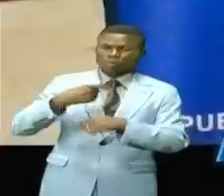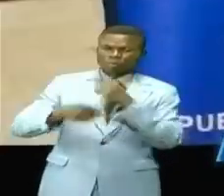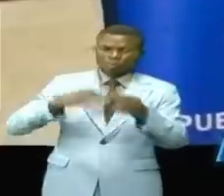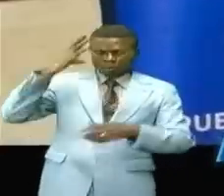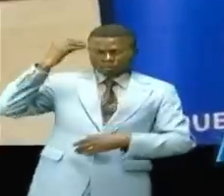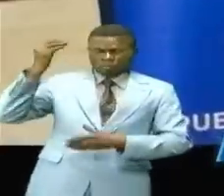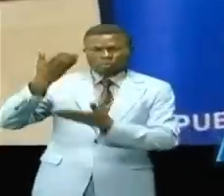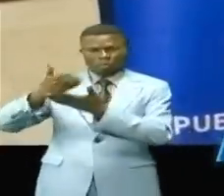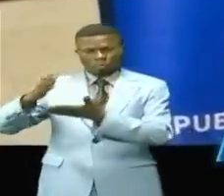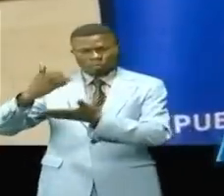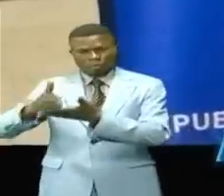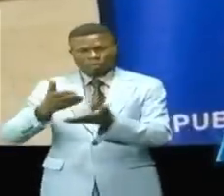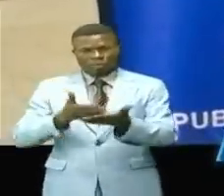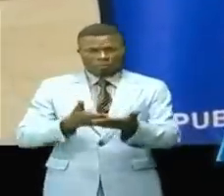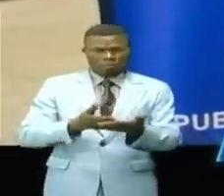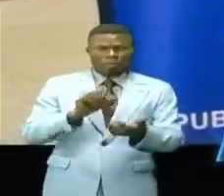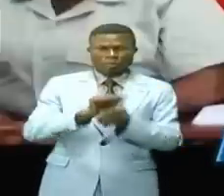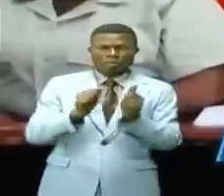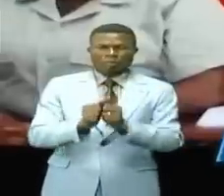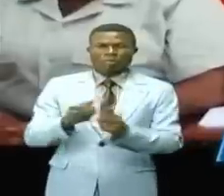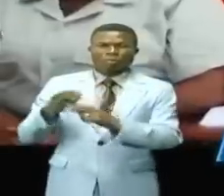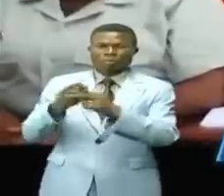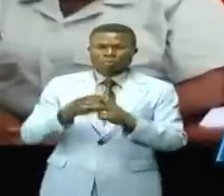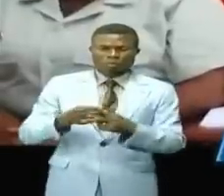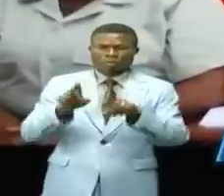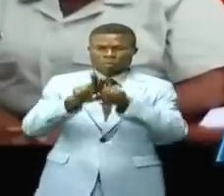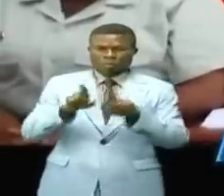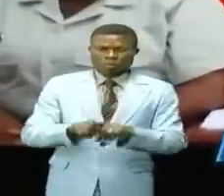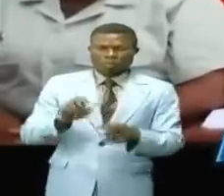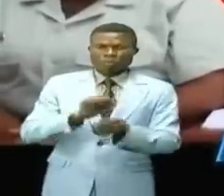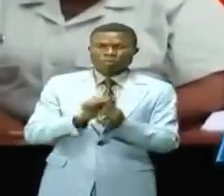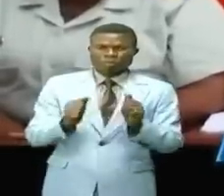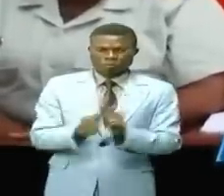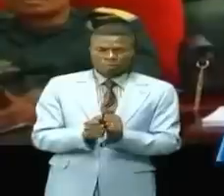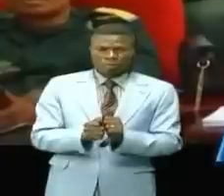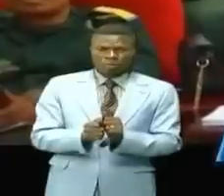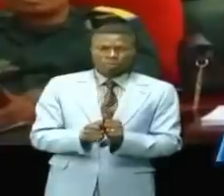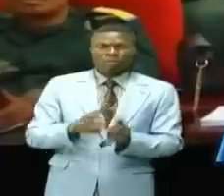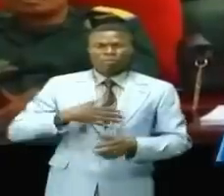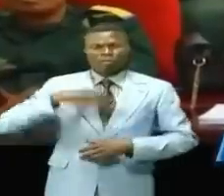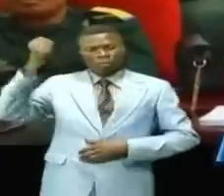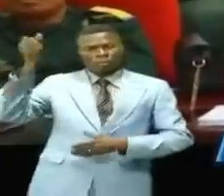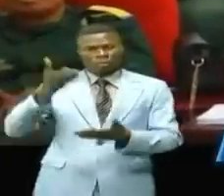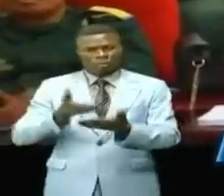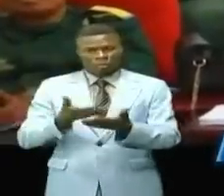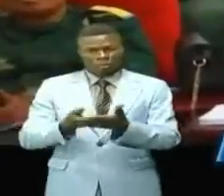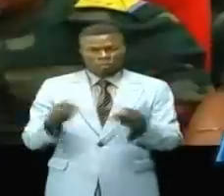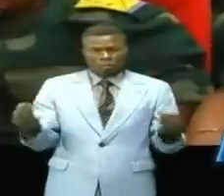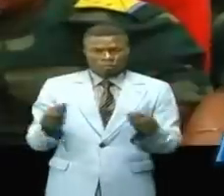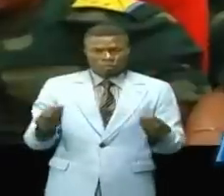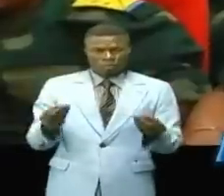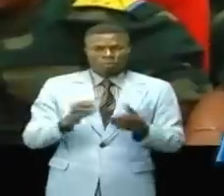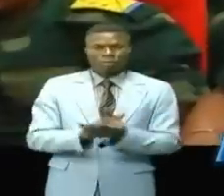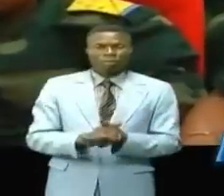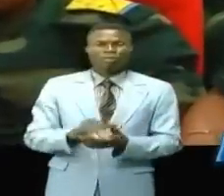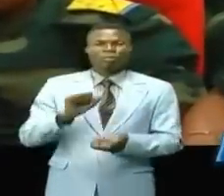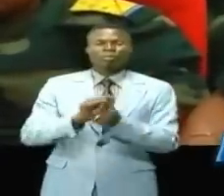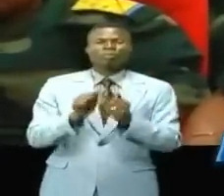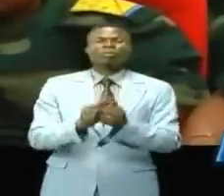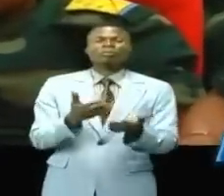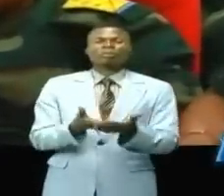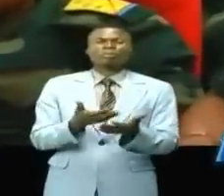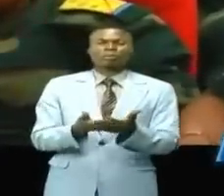d'expériences et témoignages en matière de sécurité et d'entrepreneuriat, dans la prise de décision à l'égard de femmes